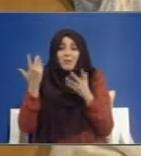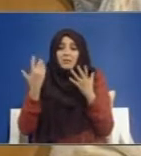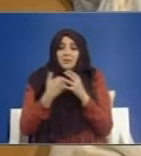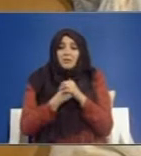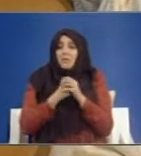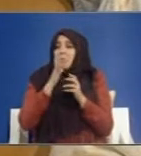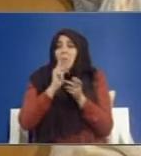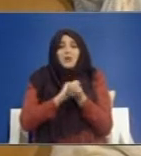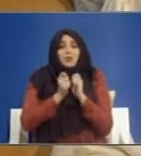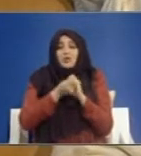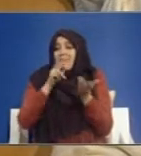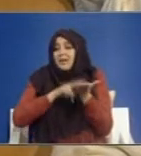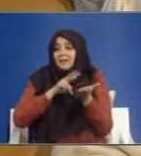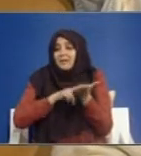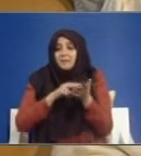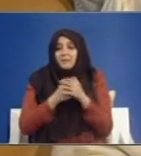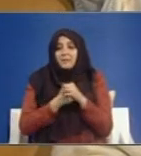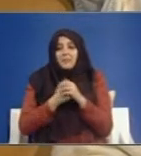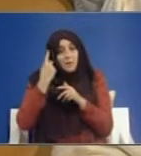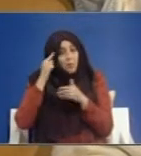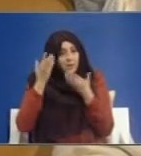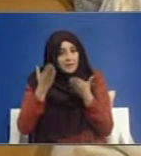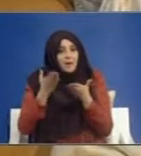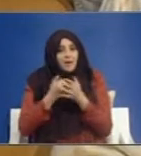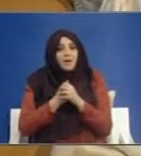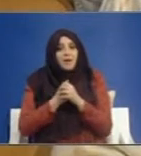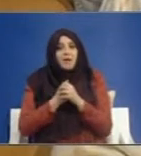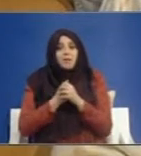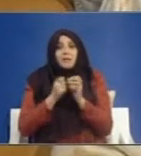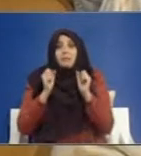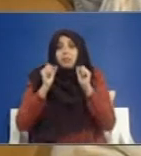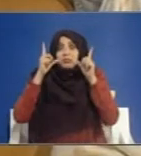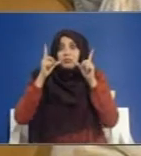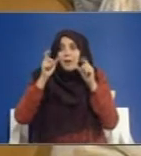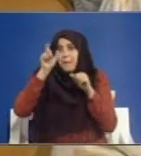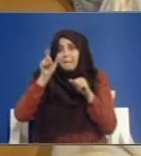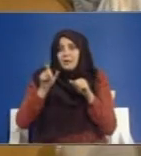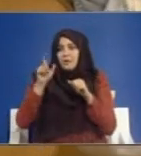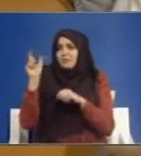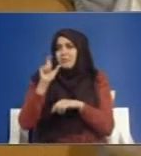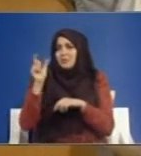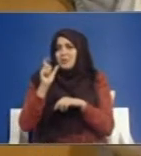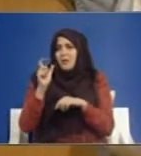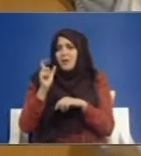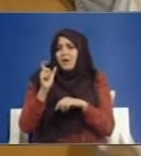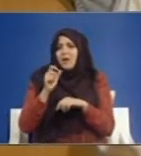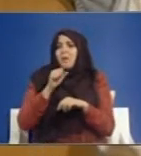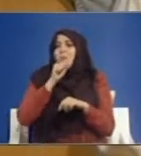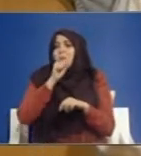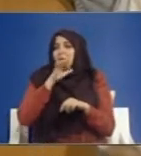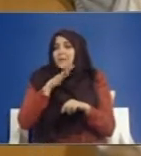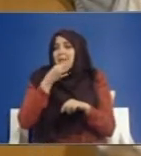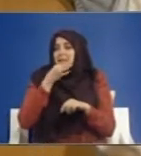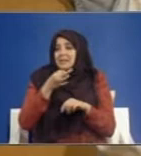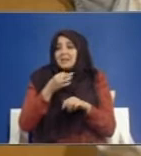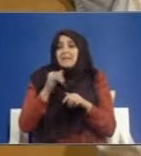من حقيقته. ولذلك عجبا لأمر المؤمن كما قال صلى الله عليه وسلم، إن أصابته ضراء صبر